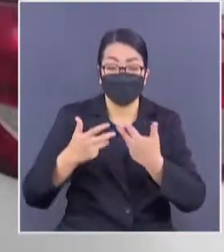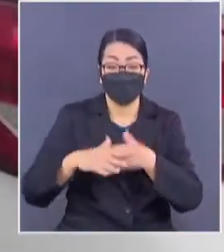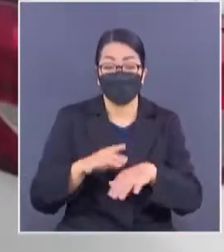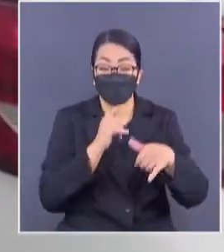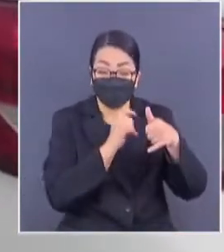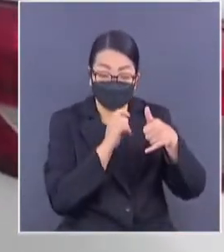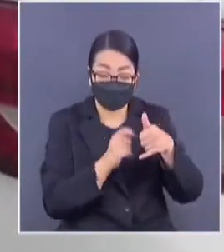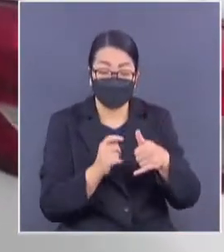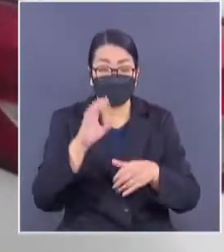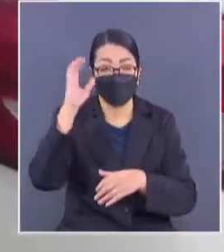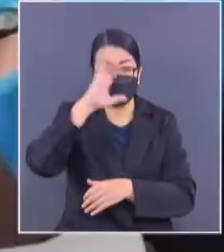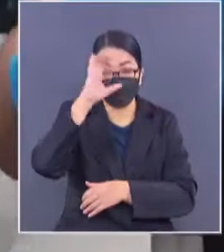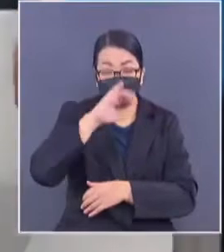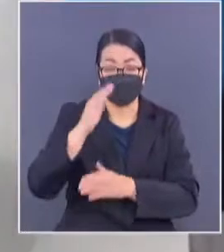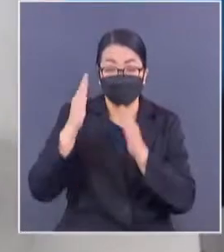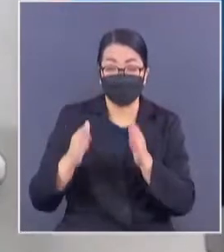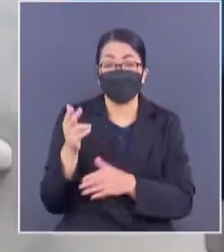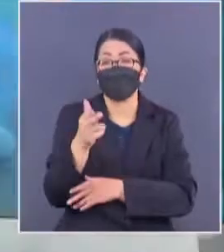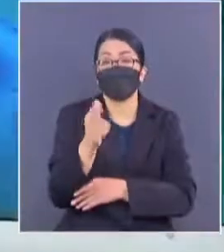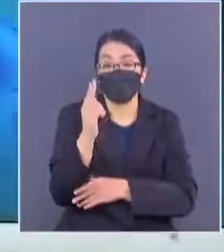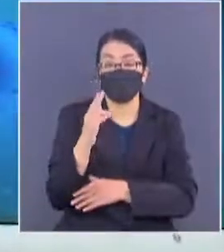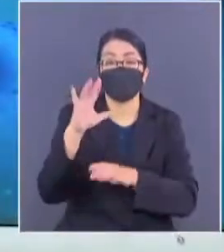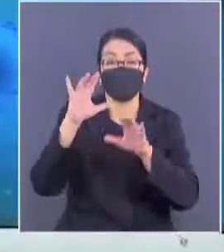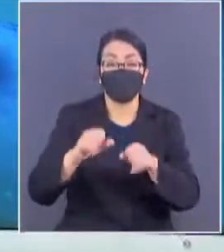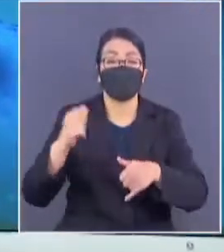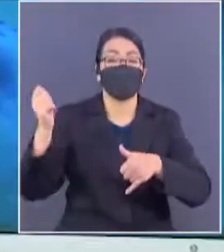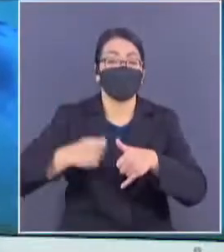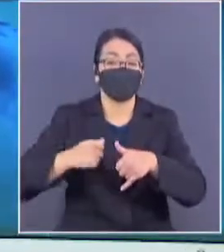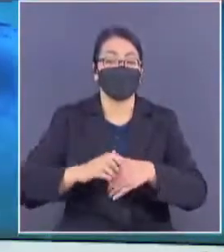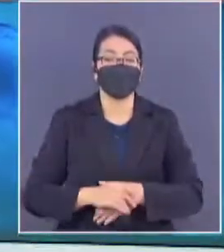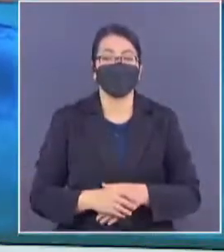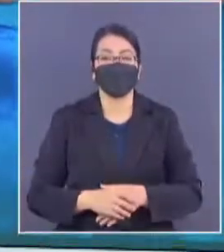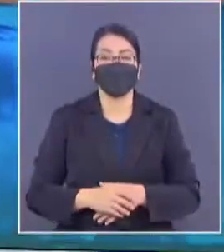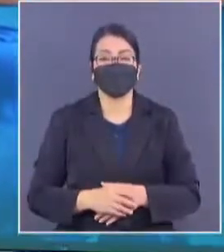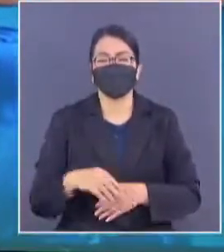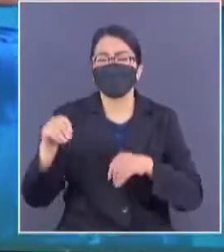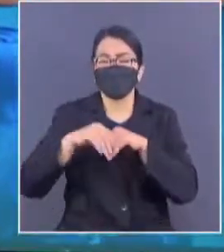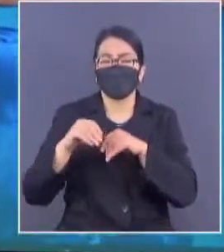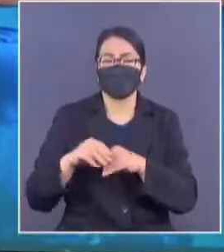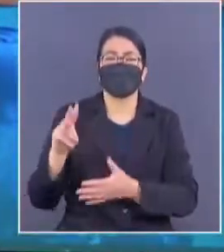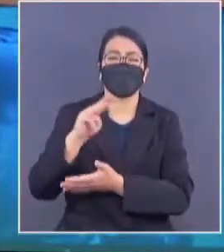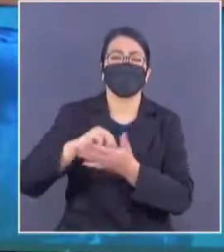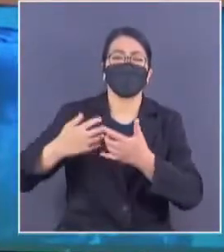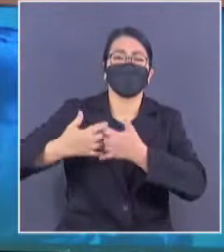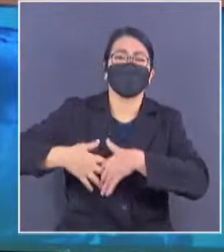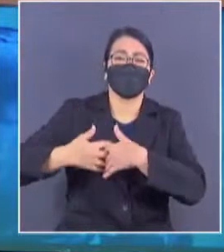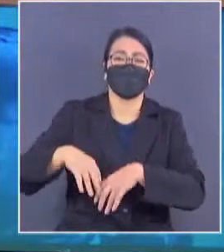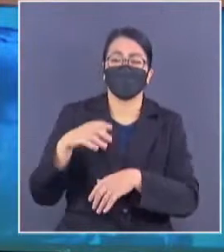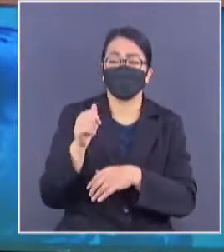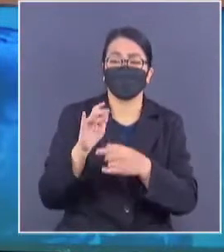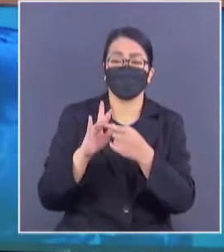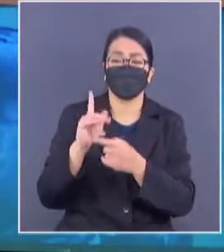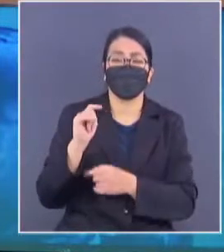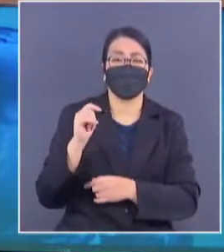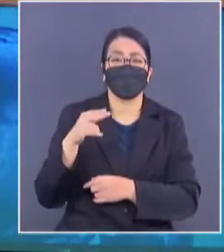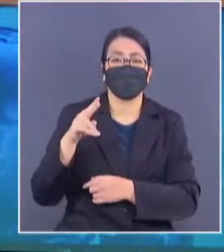นดำเนินการหาตัวผู้ก่อเหตุมาดำเนินคดีต่อไปคือแถวอุเทนถวายอีกแล้วนะ แต่ก็กลางเมืองนะกล้องวงจรปิดน่า